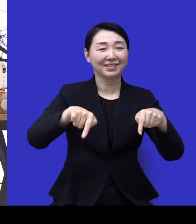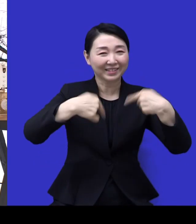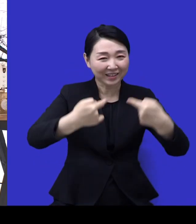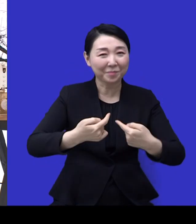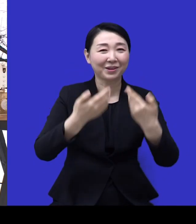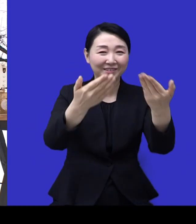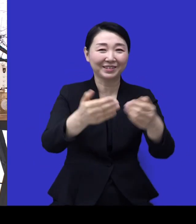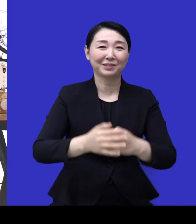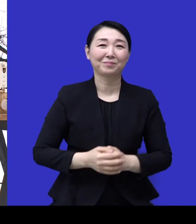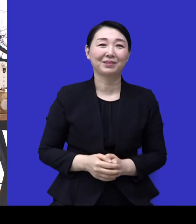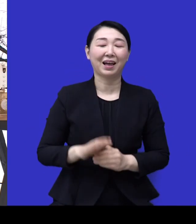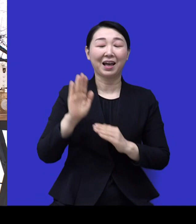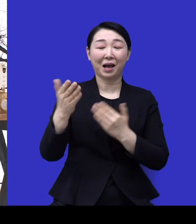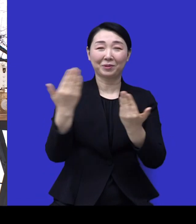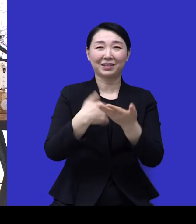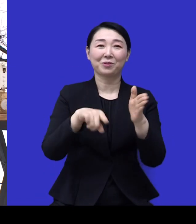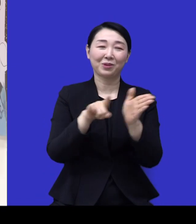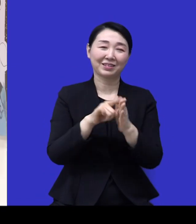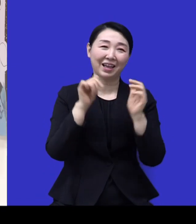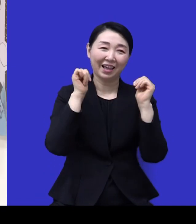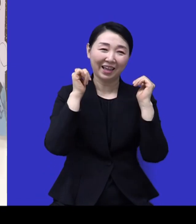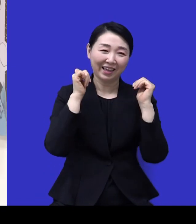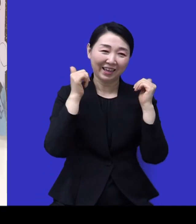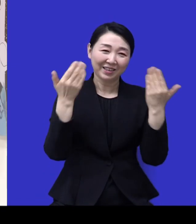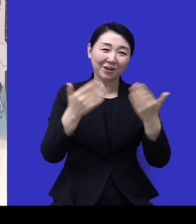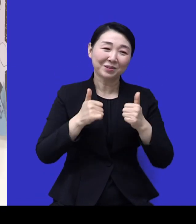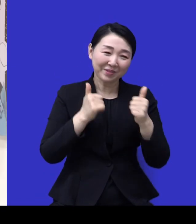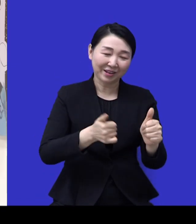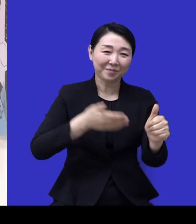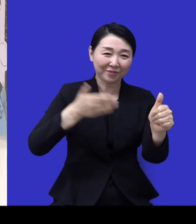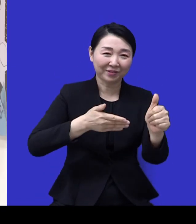하겠습니다. 감사합니다. 앞으로도 그 사역 위해서 열심히 일해 주시고요. 저희도 역시